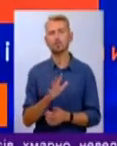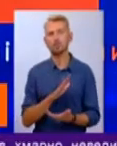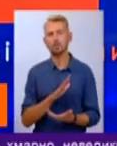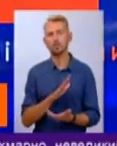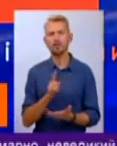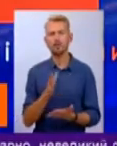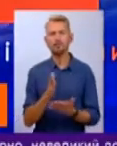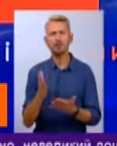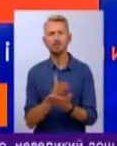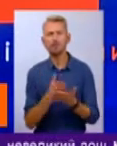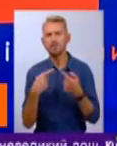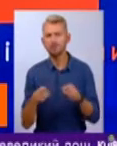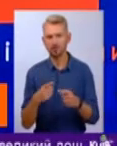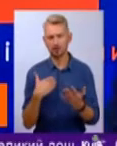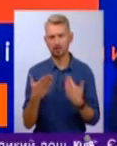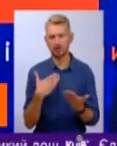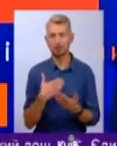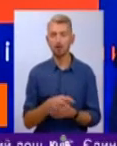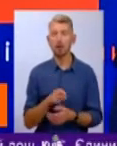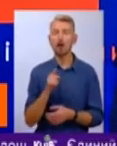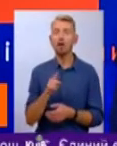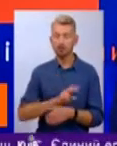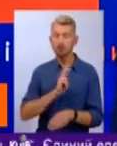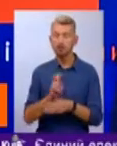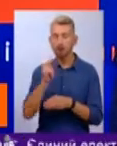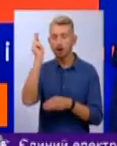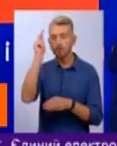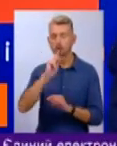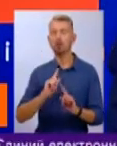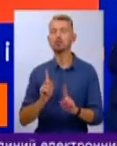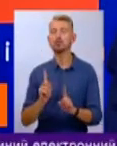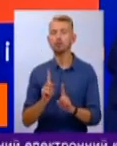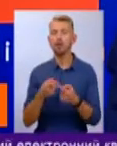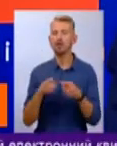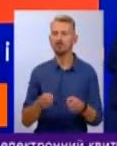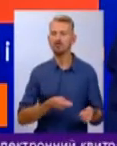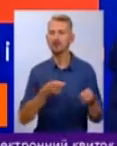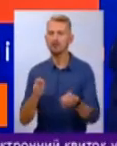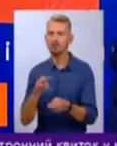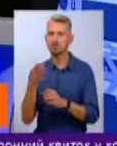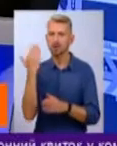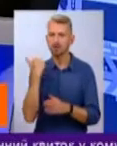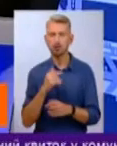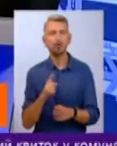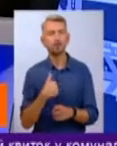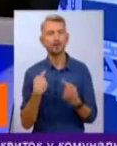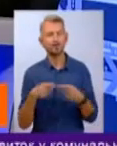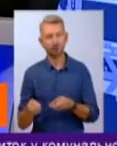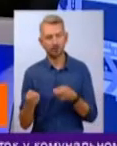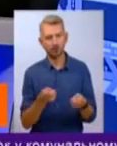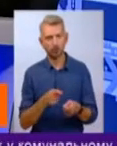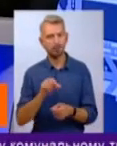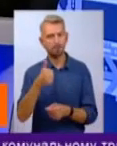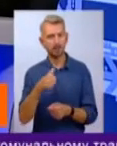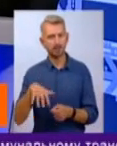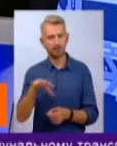він мав зовсім інший підхід. Ну от ви йдете на урок, що ви інше несете, ніж раніше? Що я інше несу? Перш за